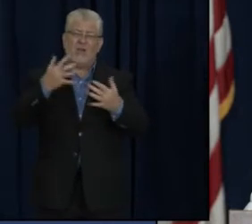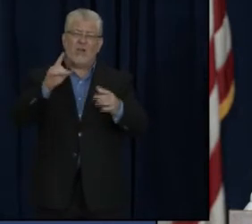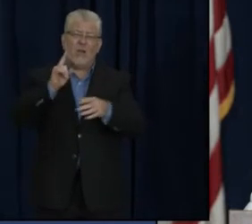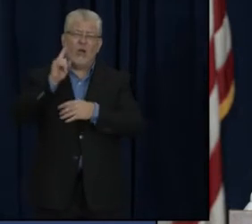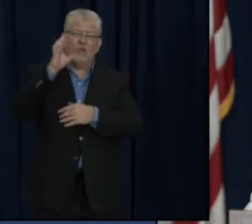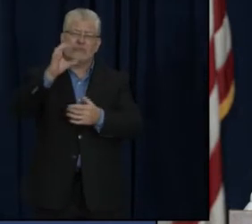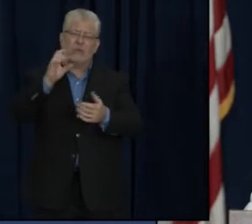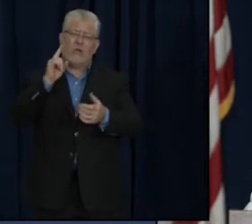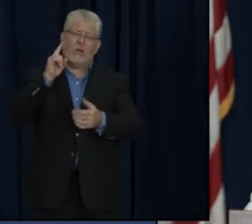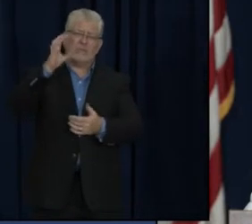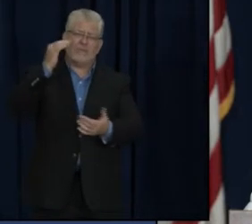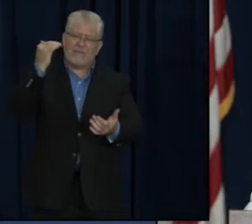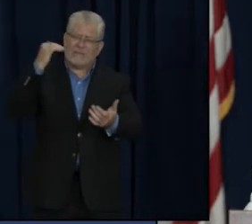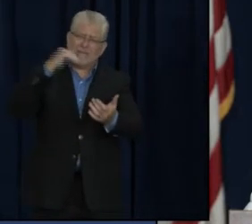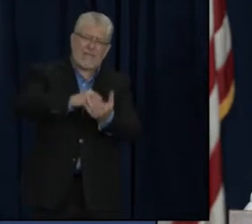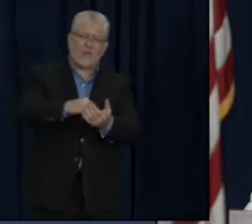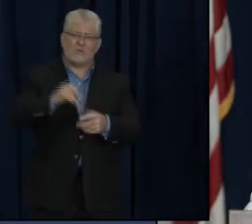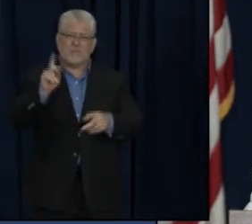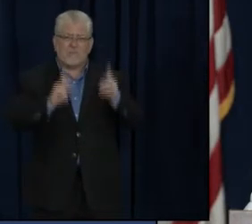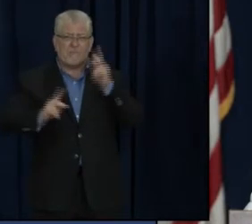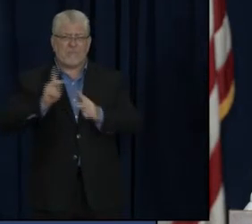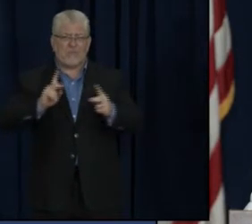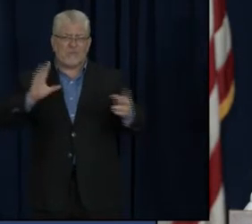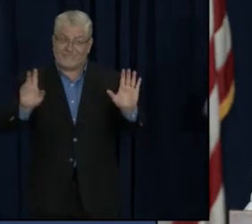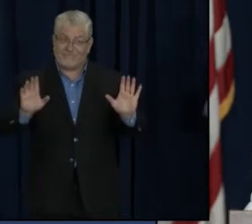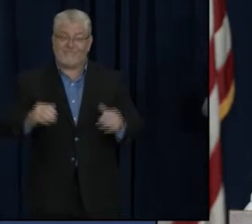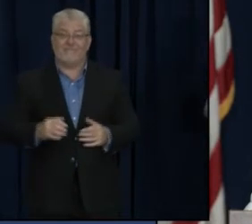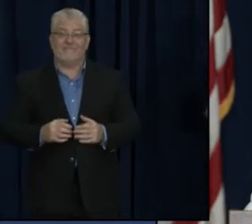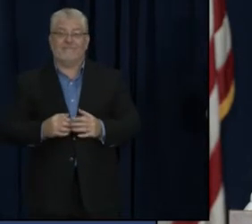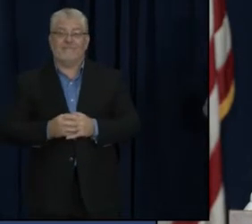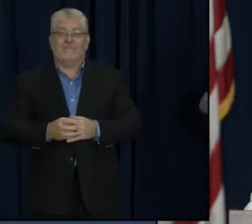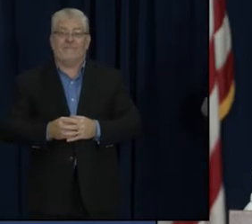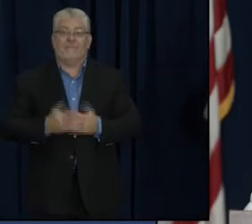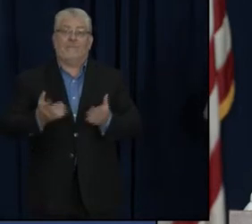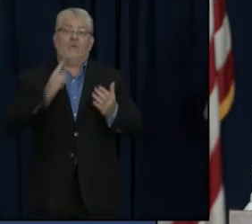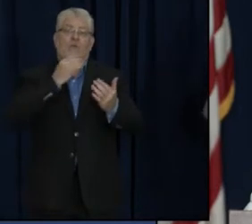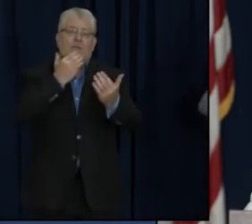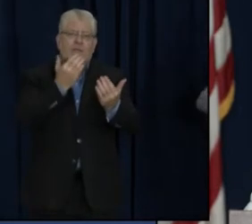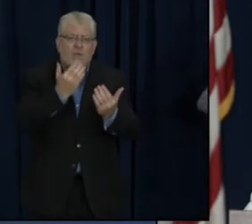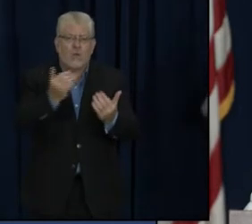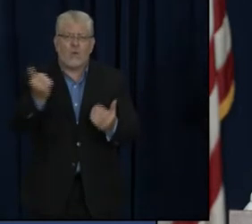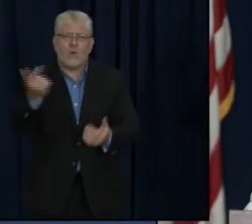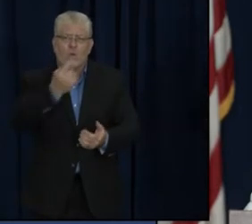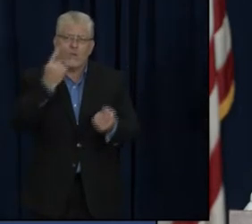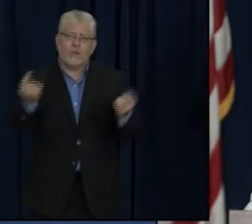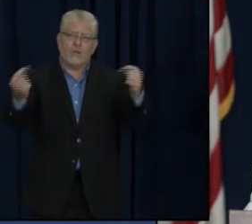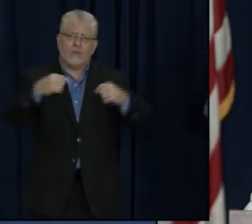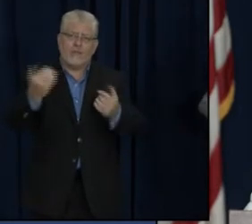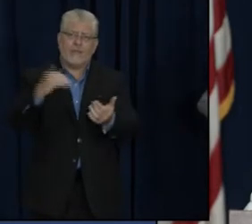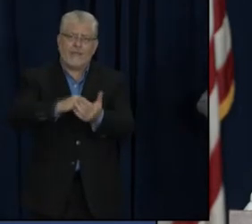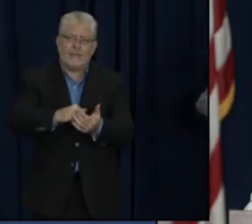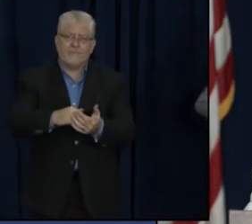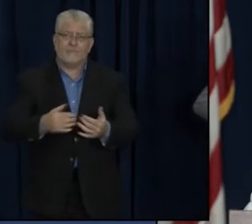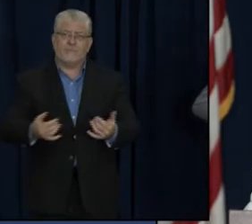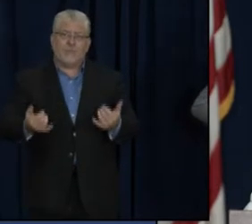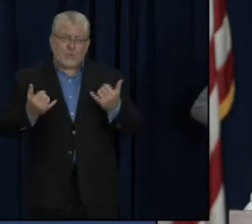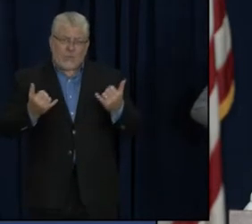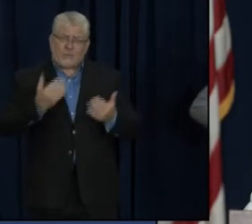القانون في 1965. ونحن نستحضر كل هذه المحطات ونقول إننا سنواصل